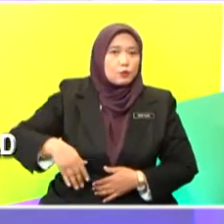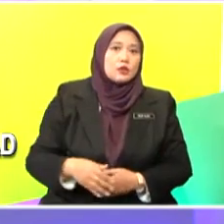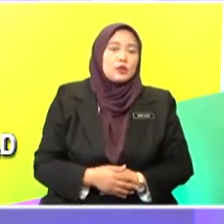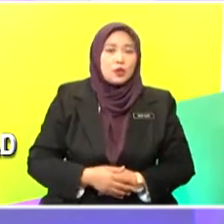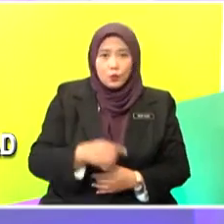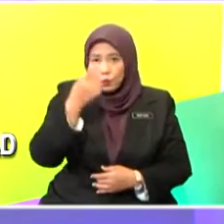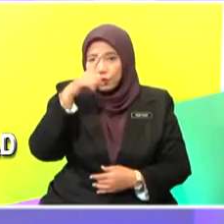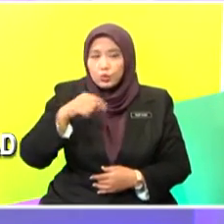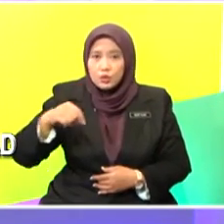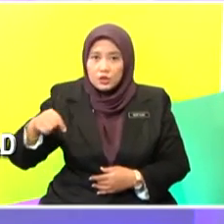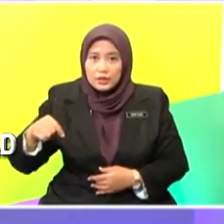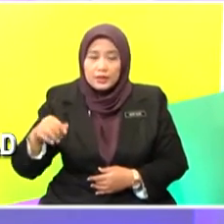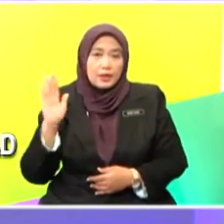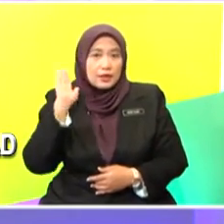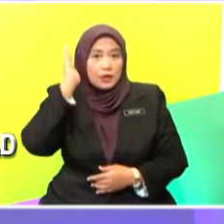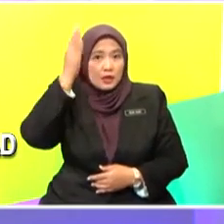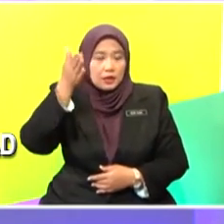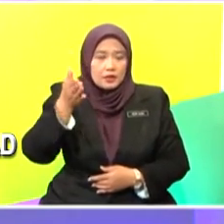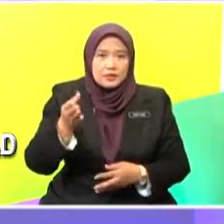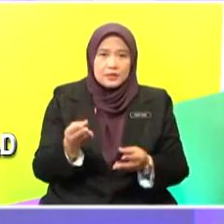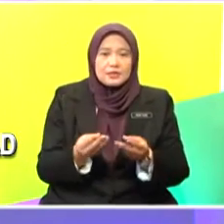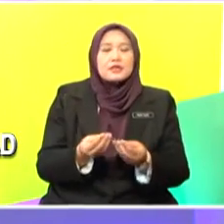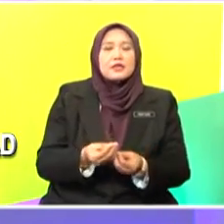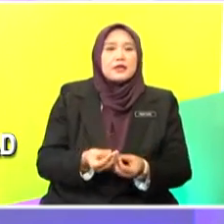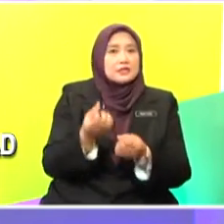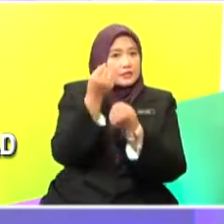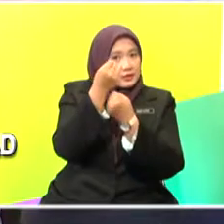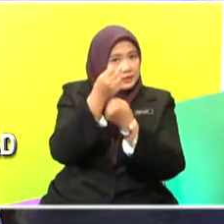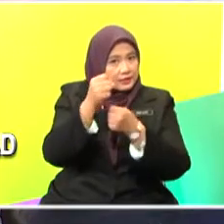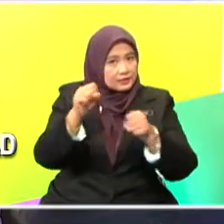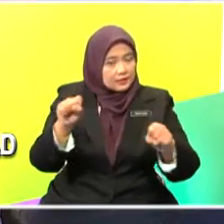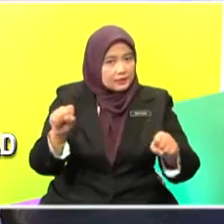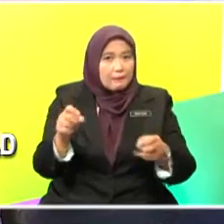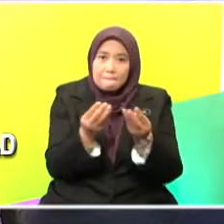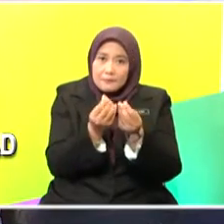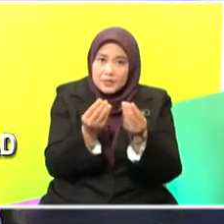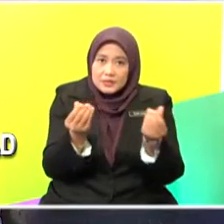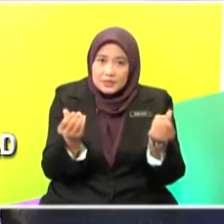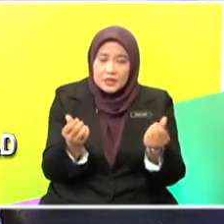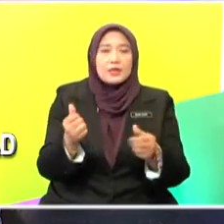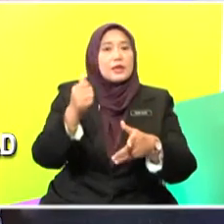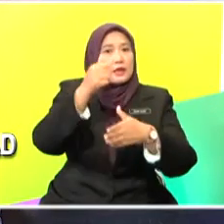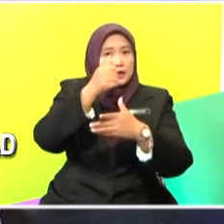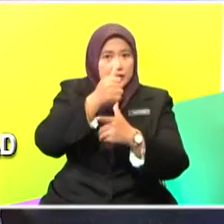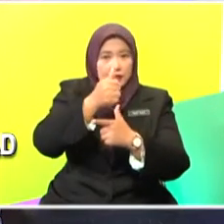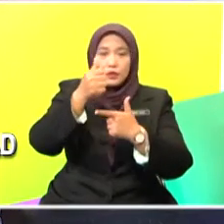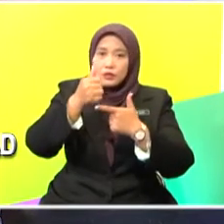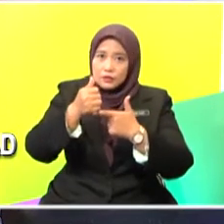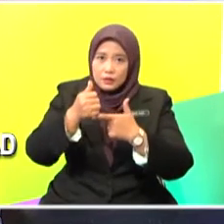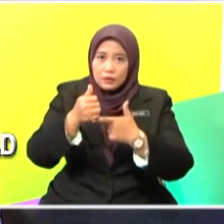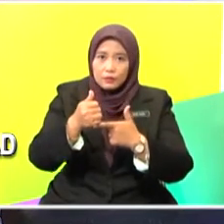pasir. Kalau dekat rumah boleh sediakan tepung. Tepung pun boleh. Guna tepung. Letaklah dalam dulang,